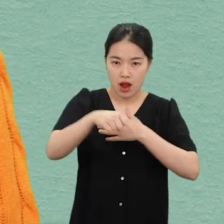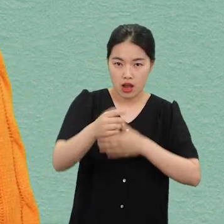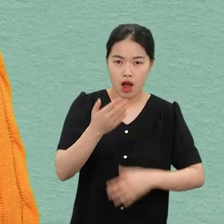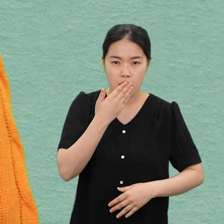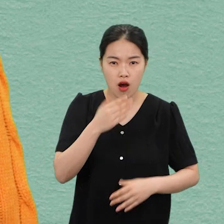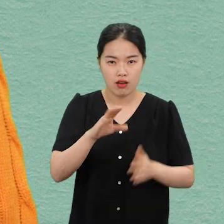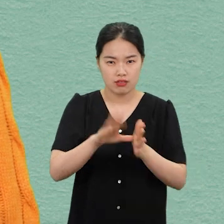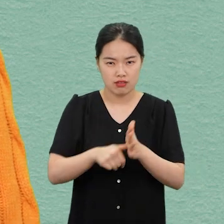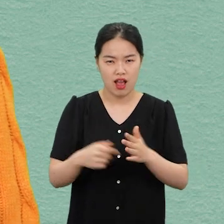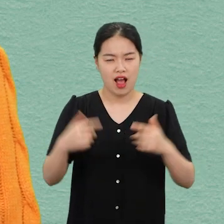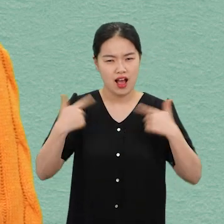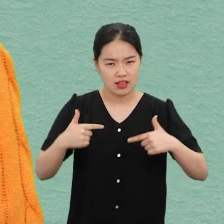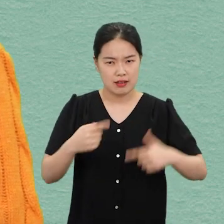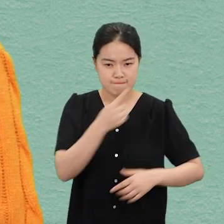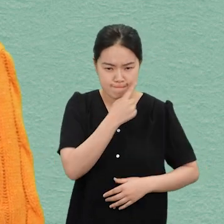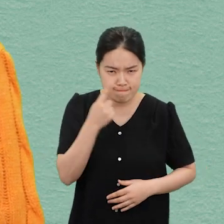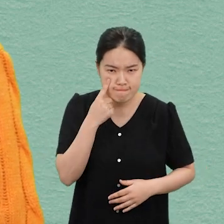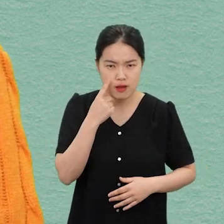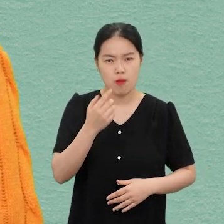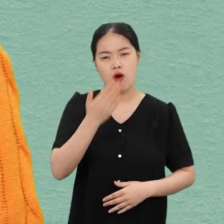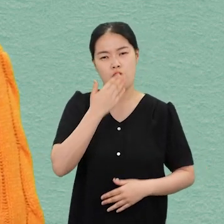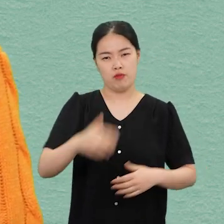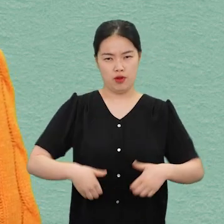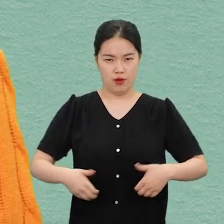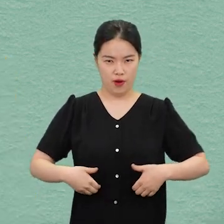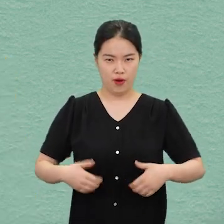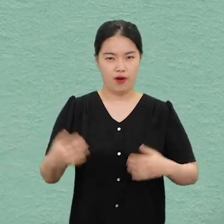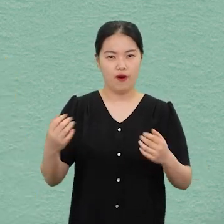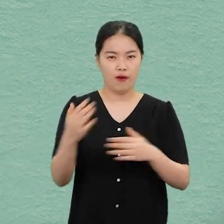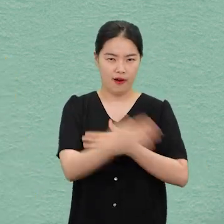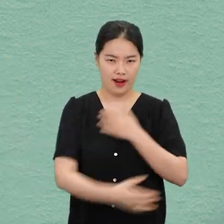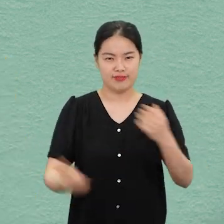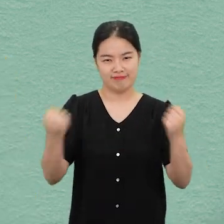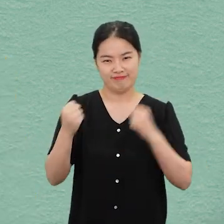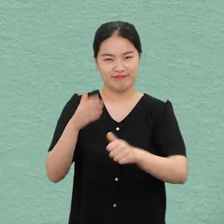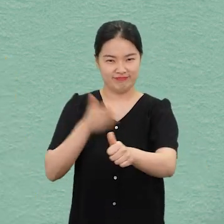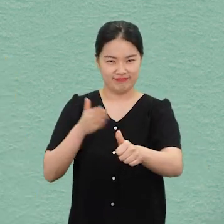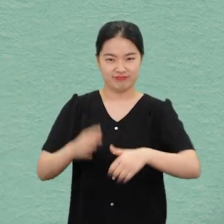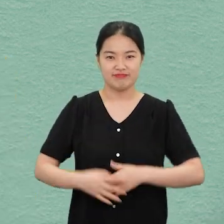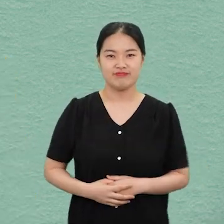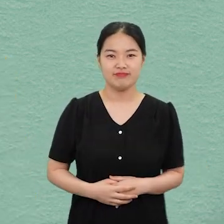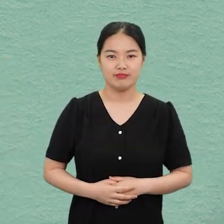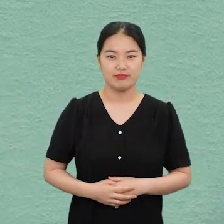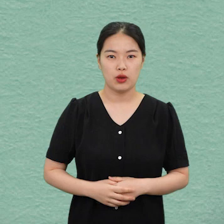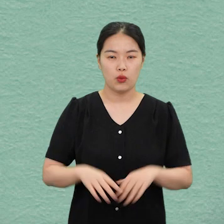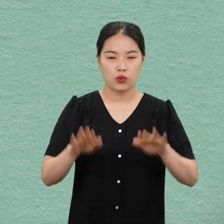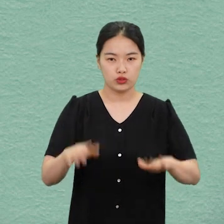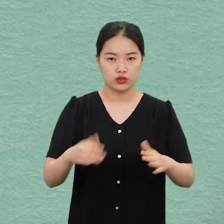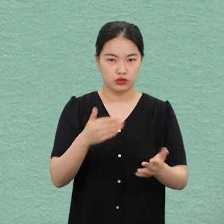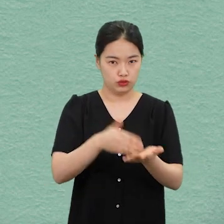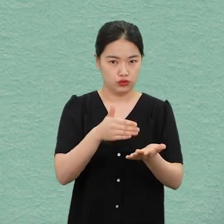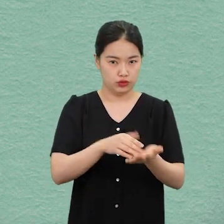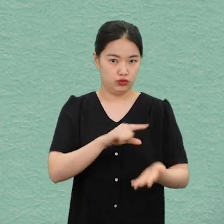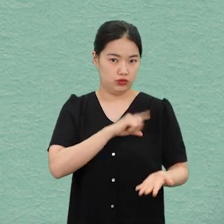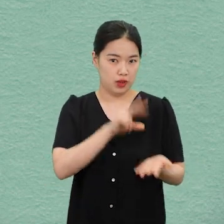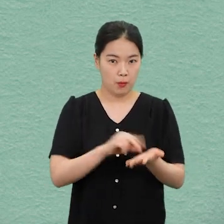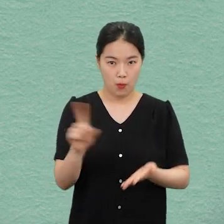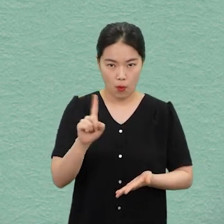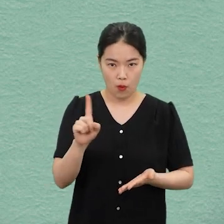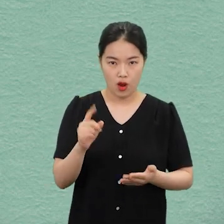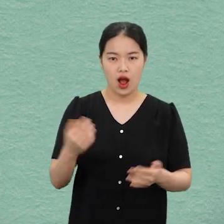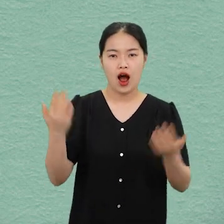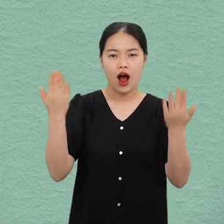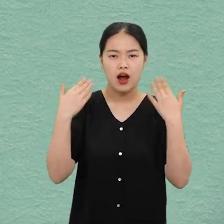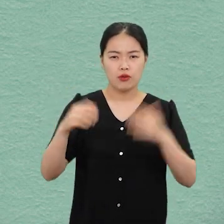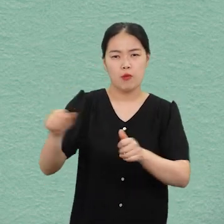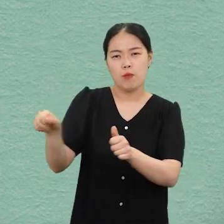항상 조심하면서 건강한 생활 나누면 좋겠죠? 오늘 충남 에듀이슈는요, 있어도 생겨서도